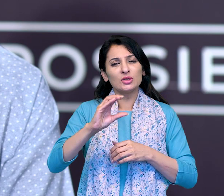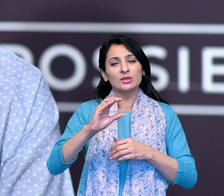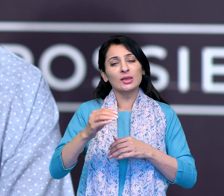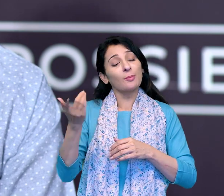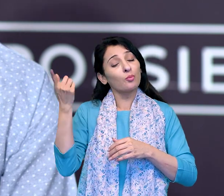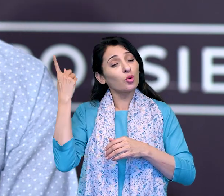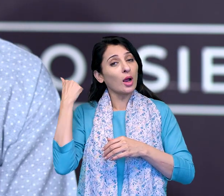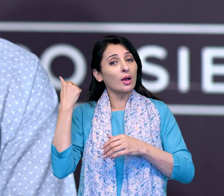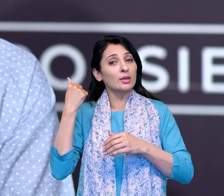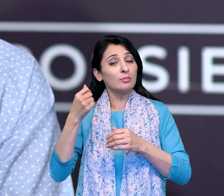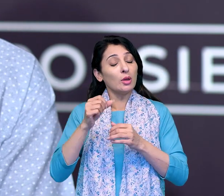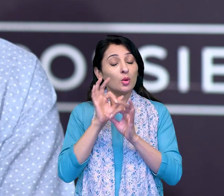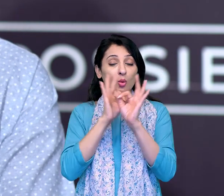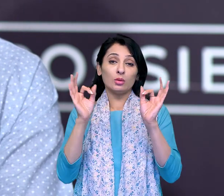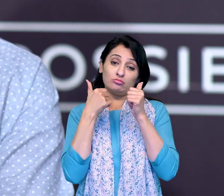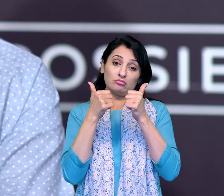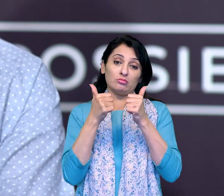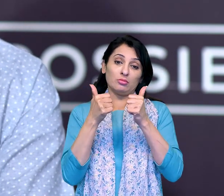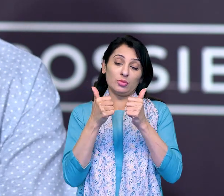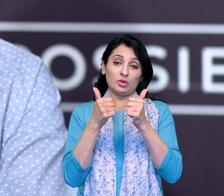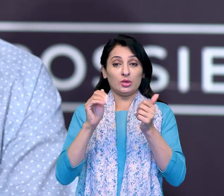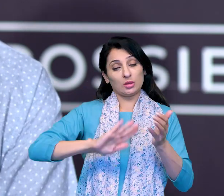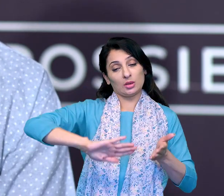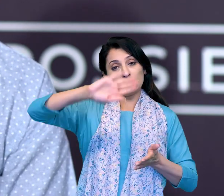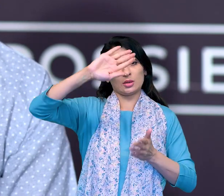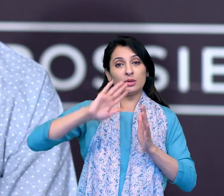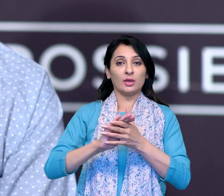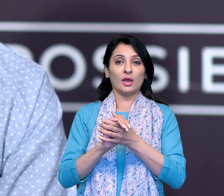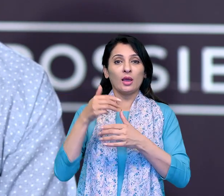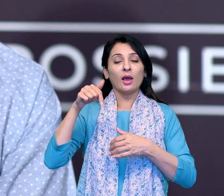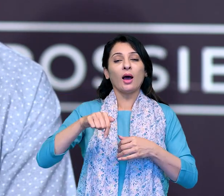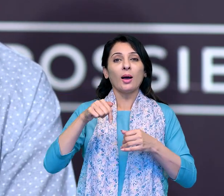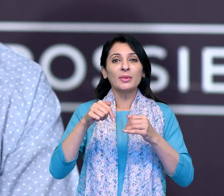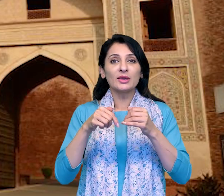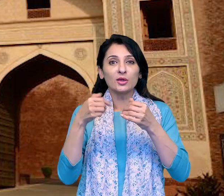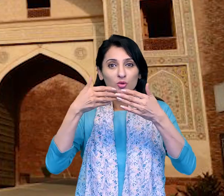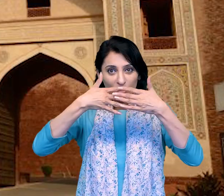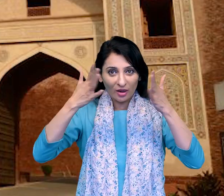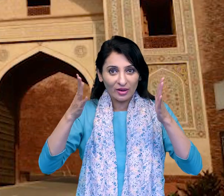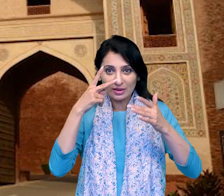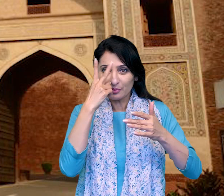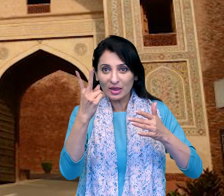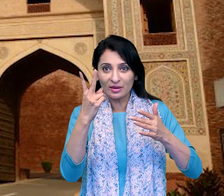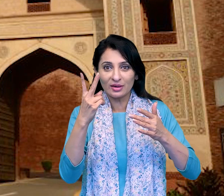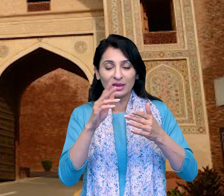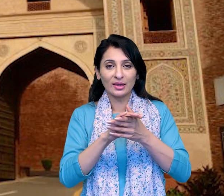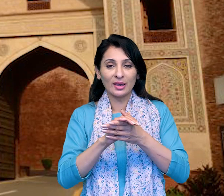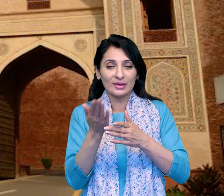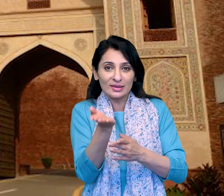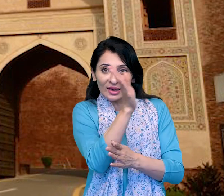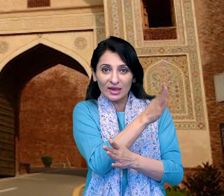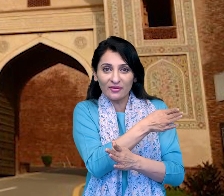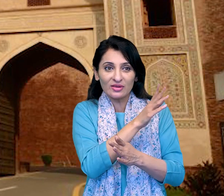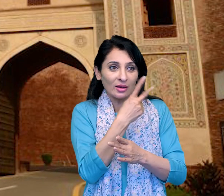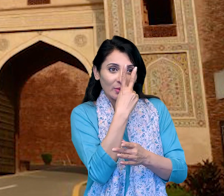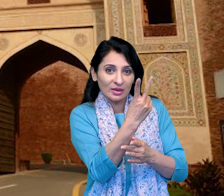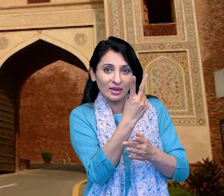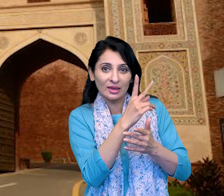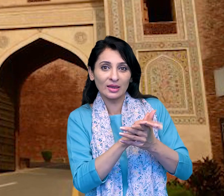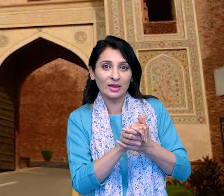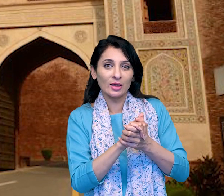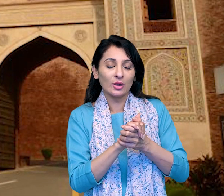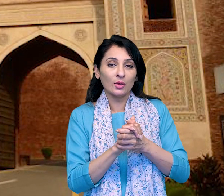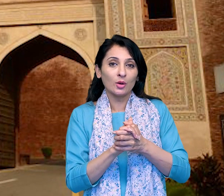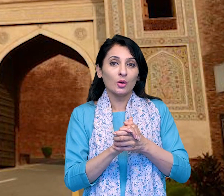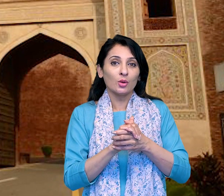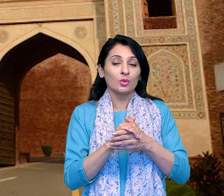हालत में है बिल्कुल यह है जो आप सदर दरवाजा देख रहे हैं इसके लेफ्ट साइड पे अगर आप देखें तो लार्जेस्ट